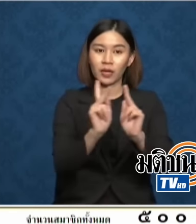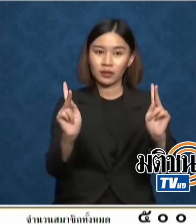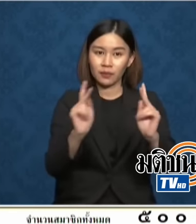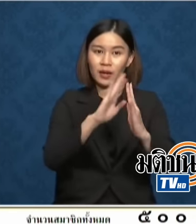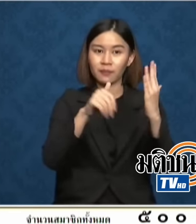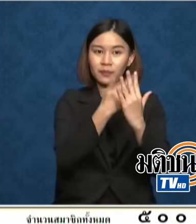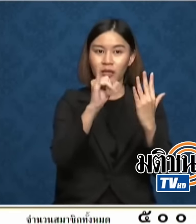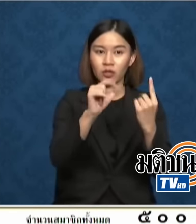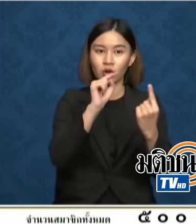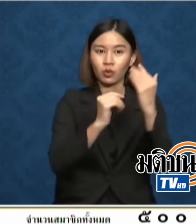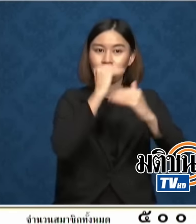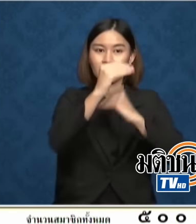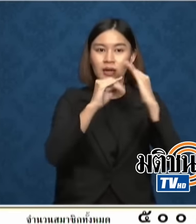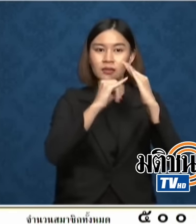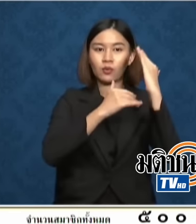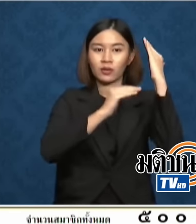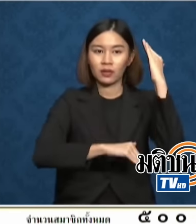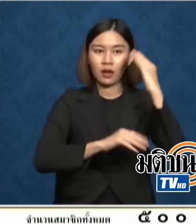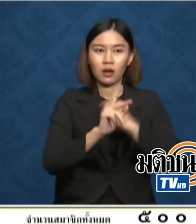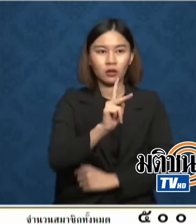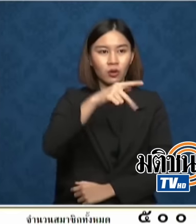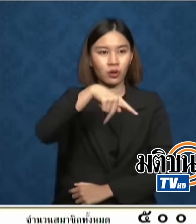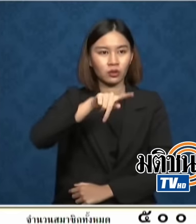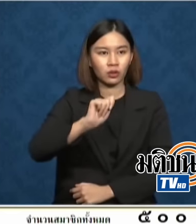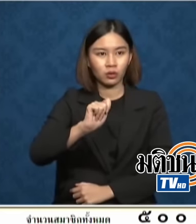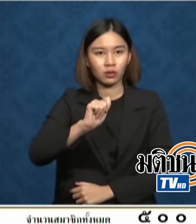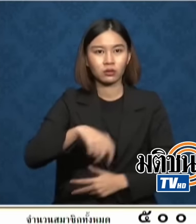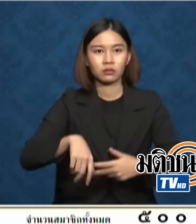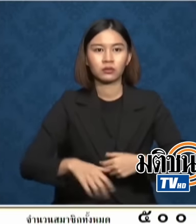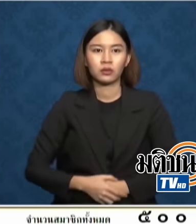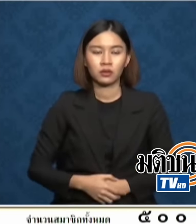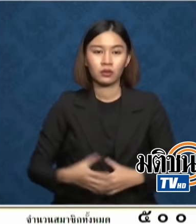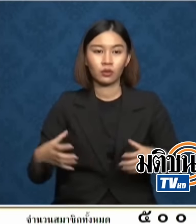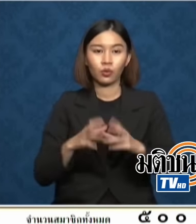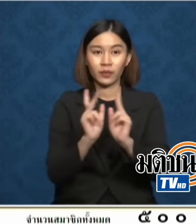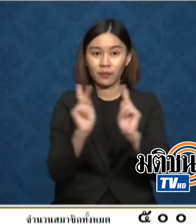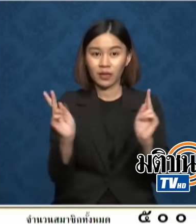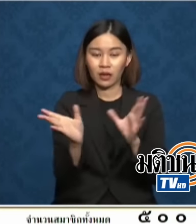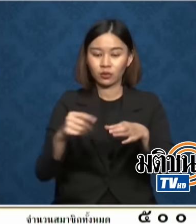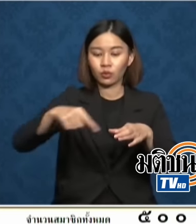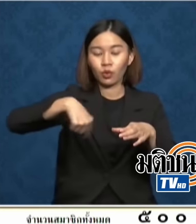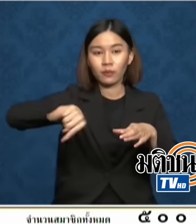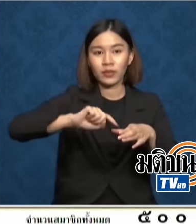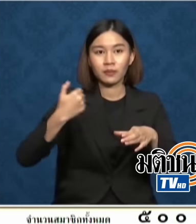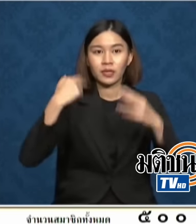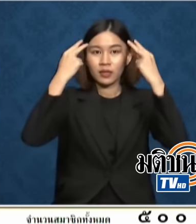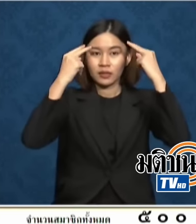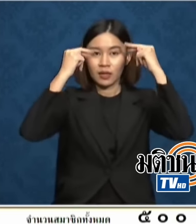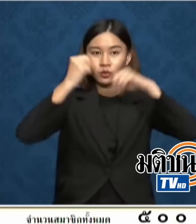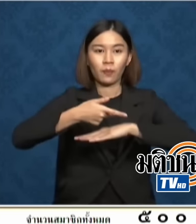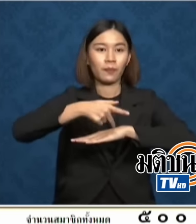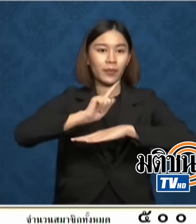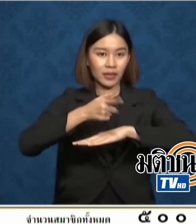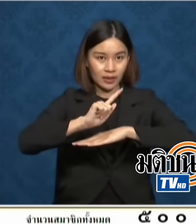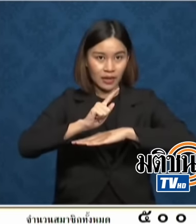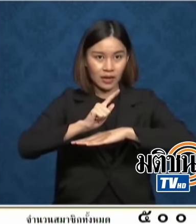ศาสตร์ด้านพัฒนาจังหวัดชายแดนภาคใต้หรือกพต.คณะกรรมการนี้นะครับมีนายกรัฐมนตรีเป็นประธาน